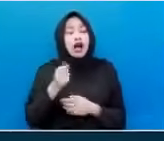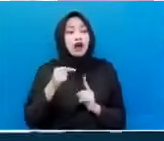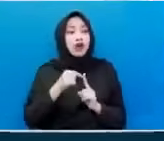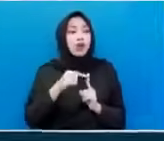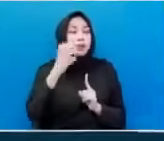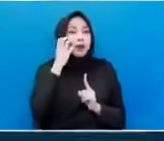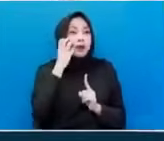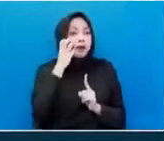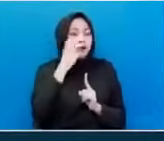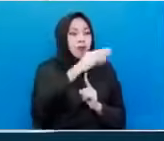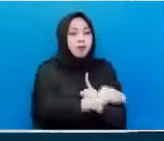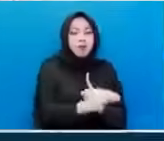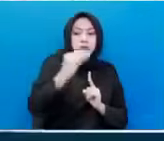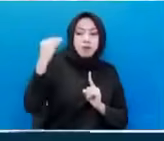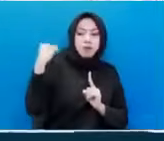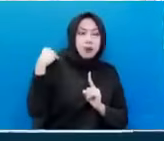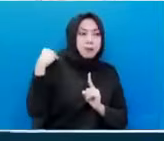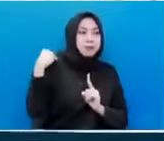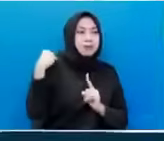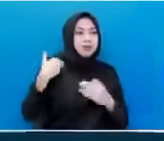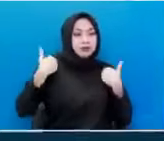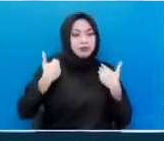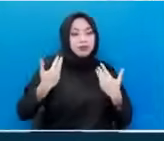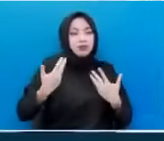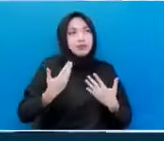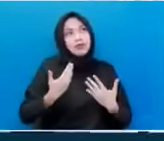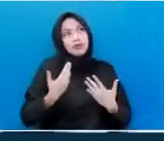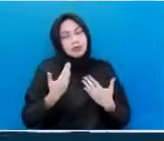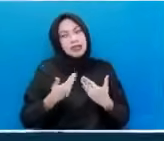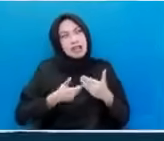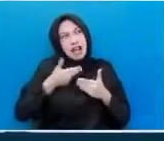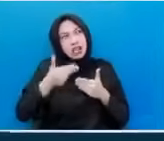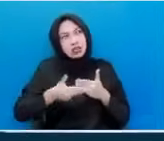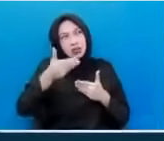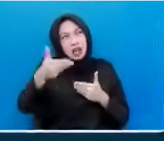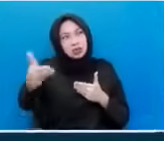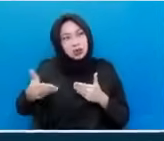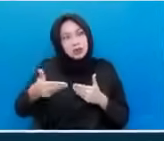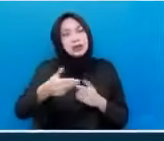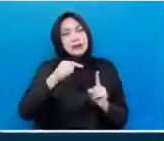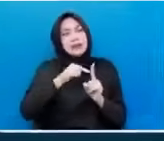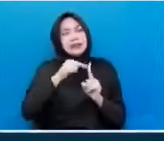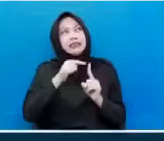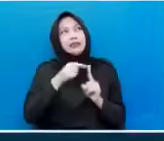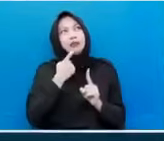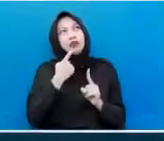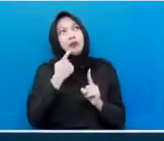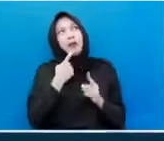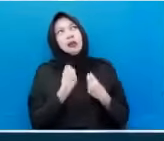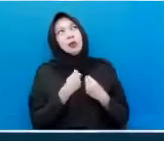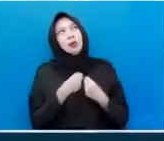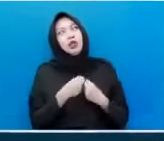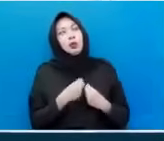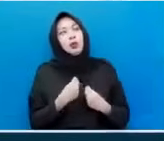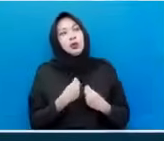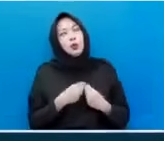psikologi presiden terpilih saya meyakini ee hitung-hitungannya secara pribadilah dan kepentingannya sebagai presiden